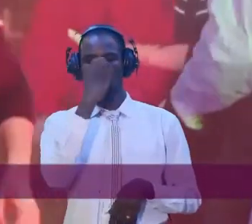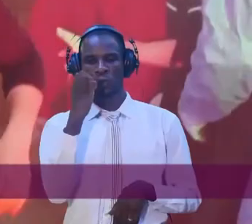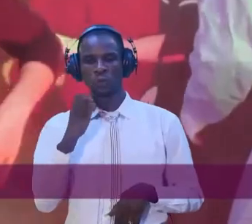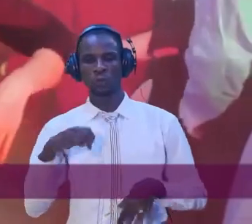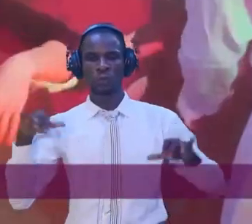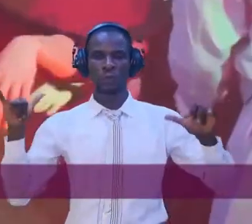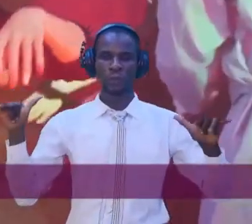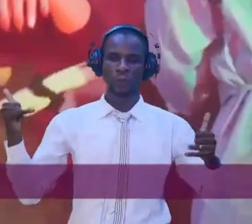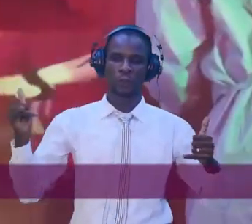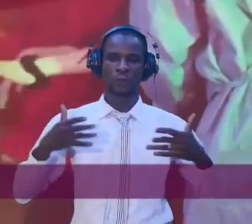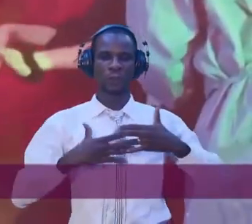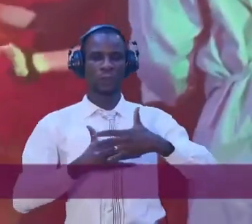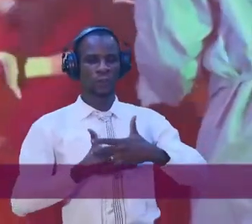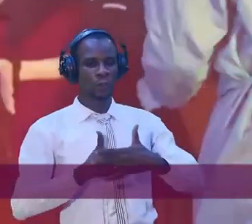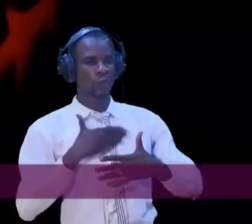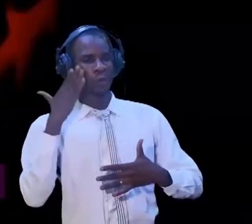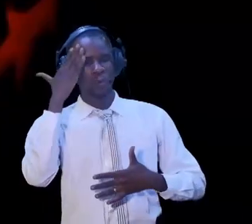pia Ulaya.